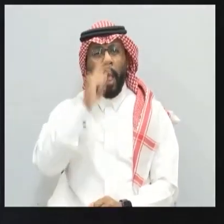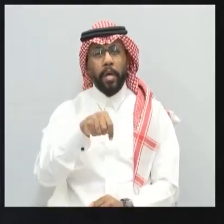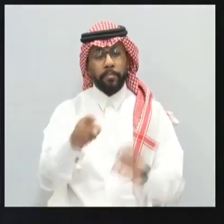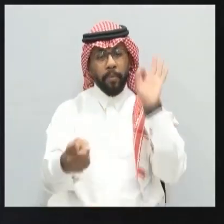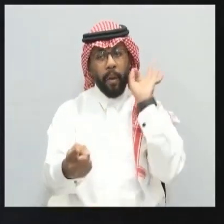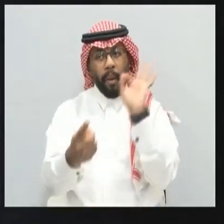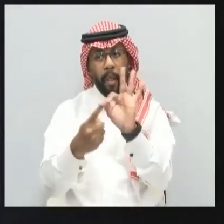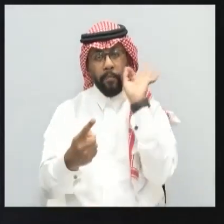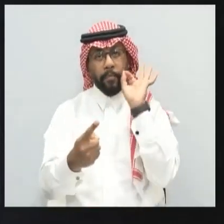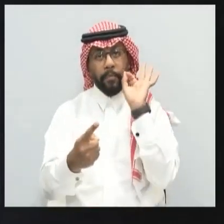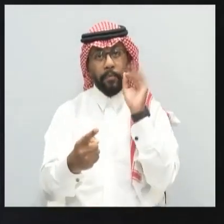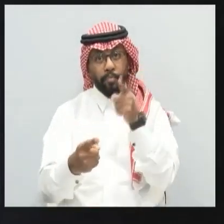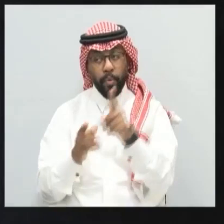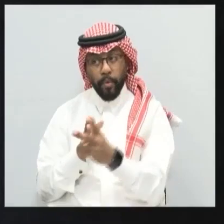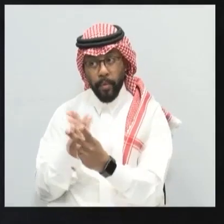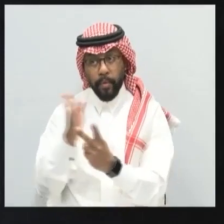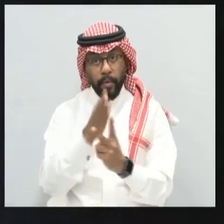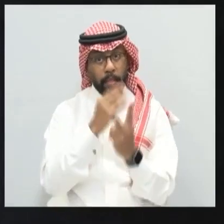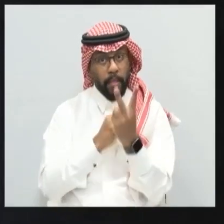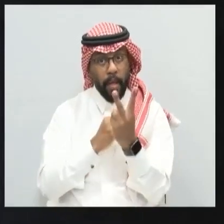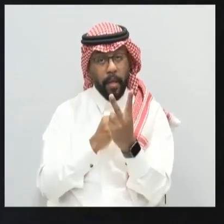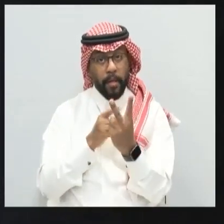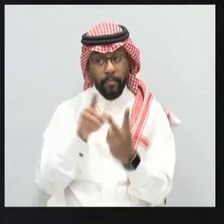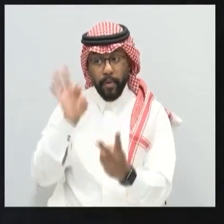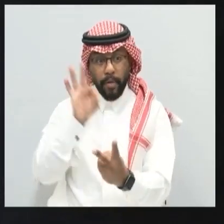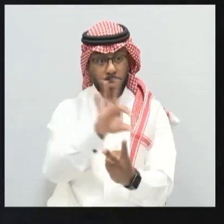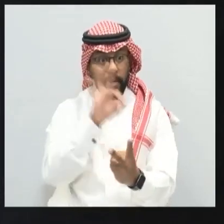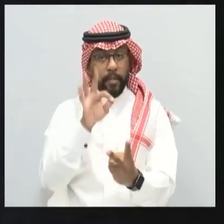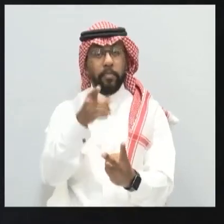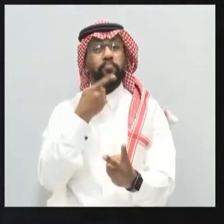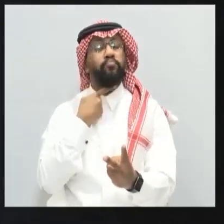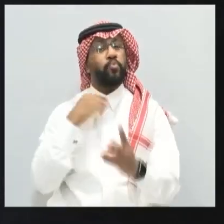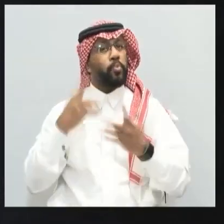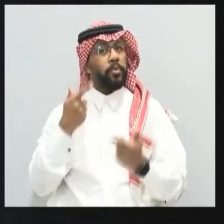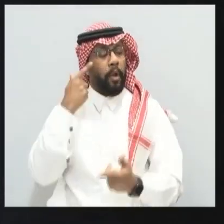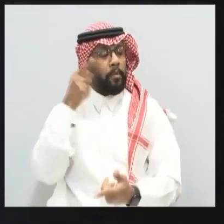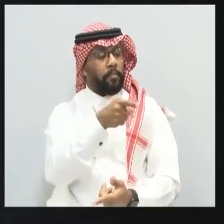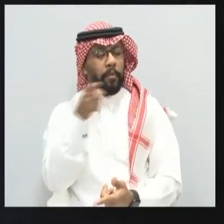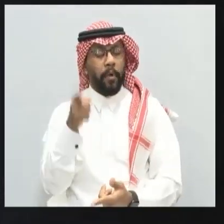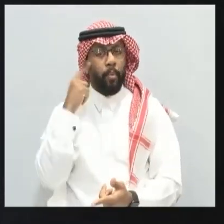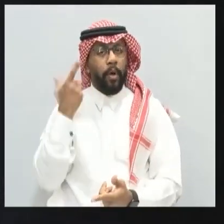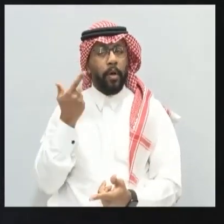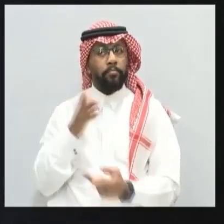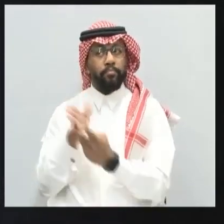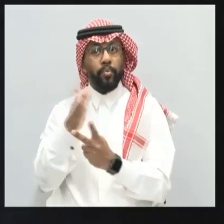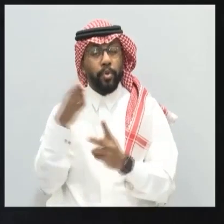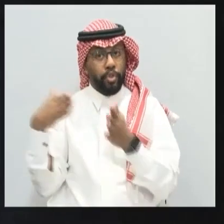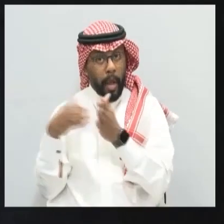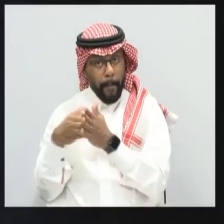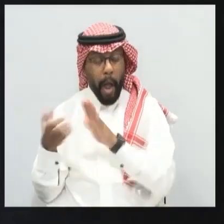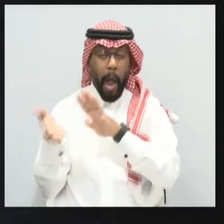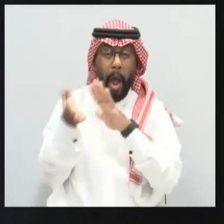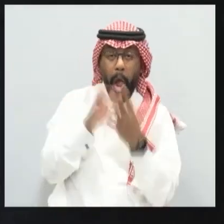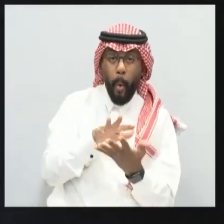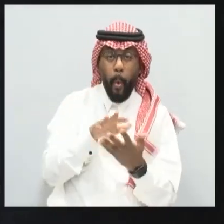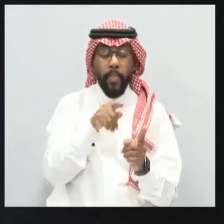هل في تحديد مسارك المهني وفقا لميولك وتختار اي هذه الطريقين فان